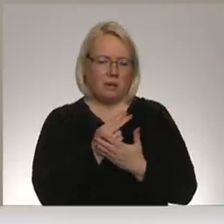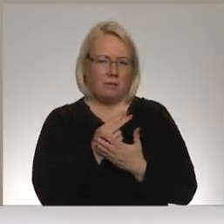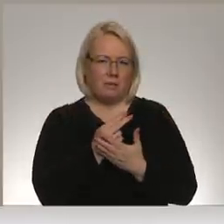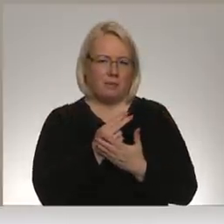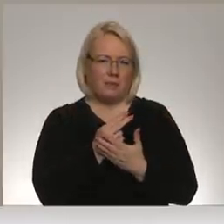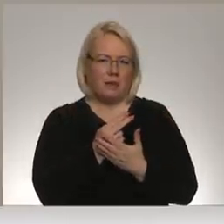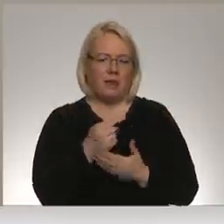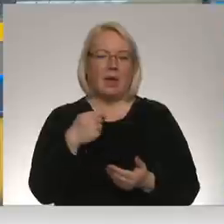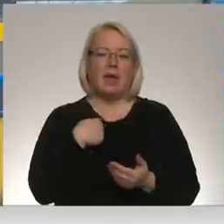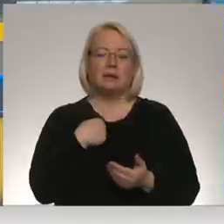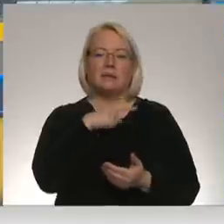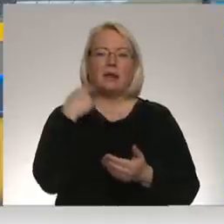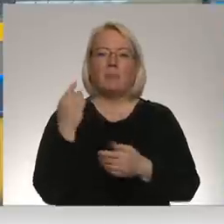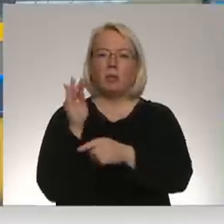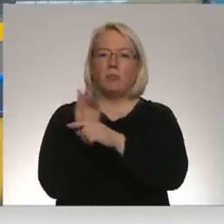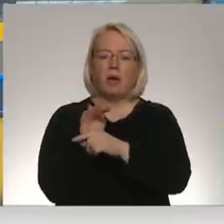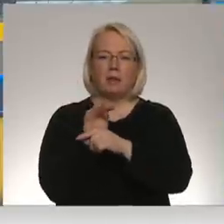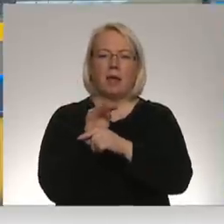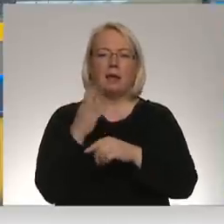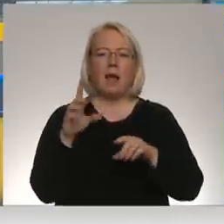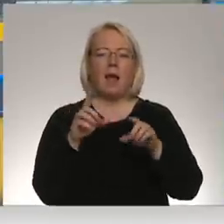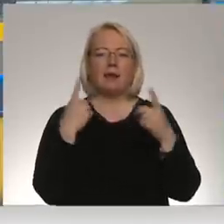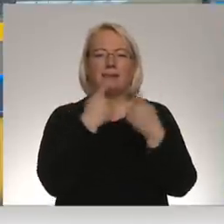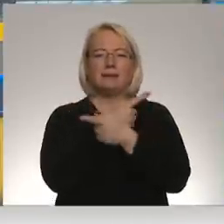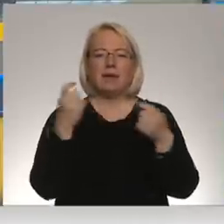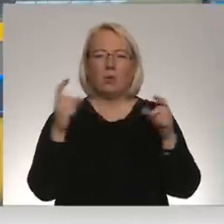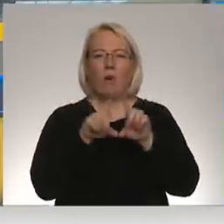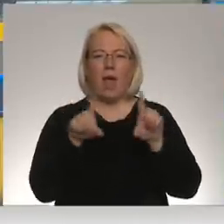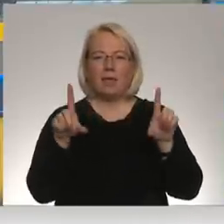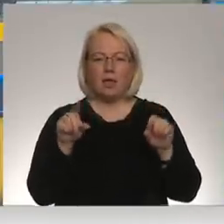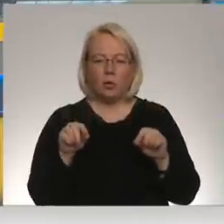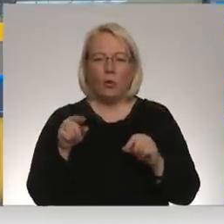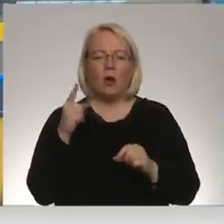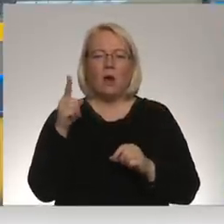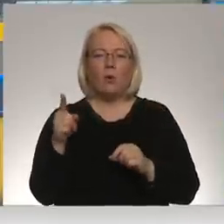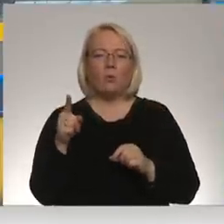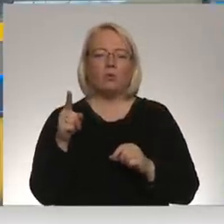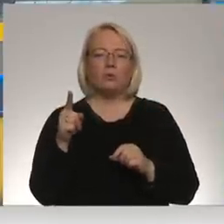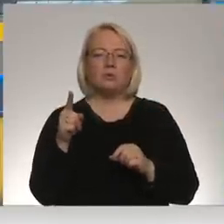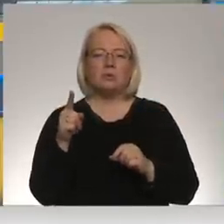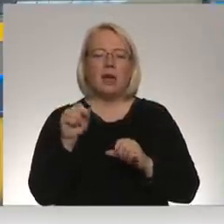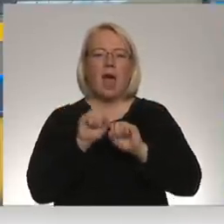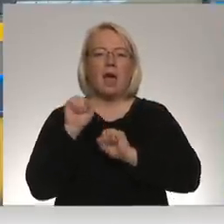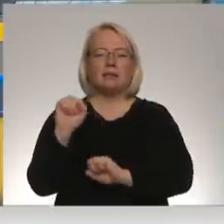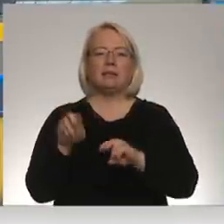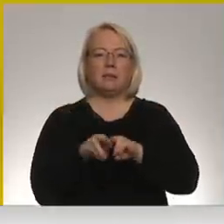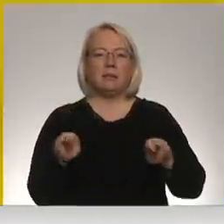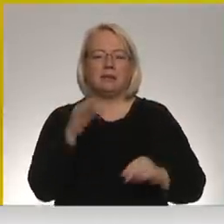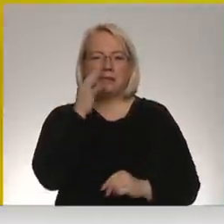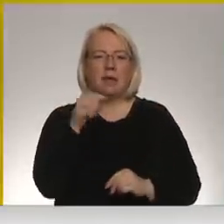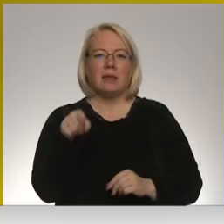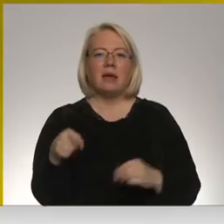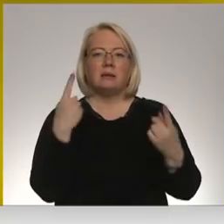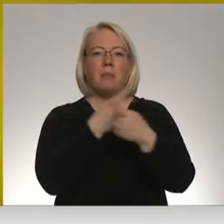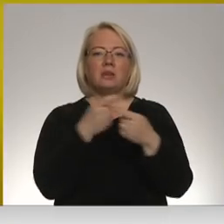Es gribētu vēl vienīgais papildināt, ka aģentūra Reuters, atsaucoties uz anonīmiem avotiem ASV aizsardzības ministrijā, arī saka, ka šis